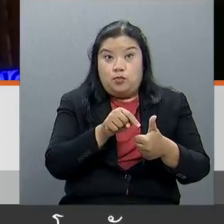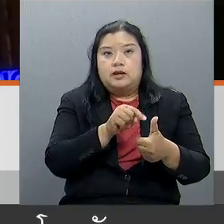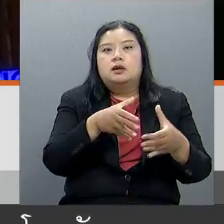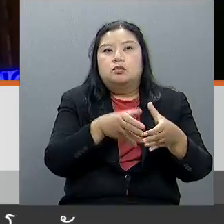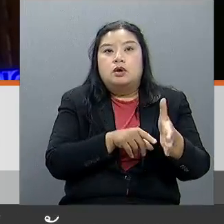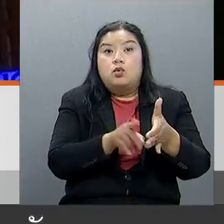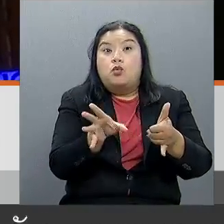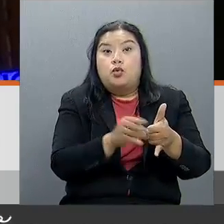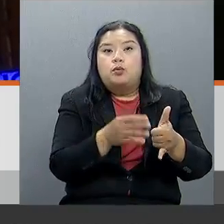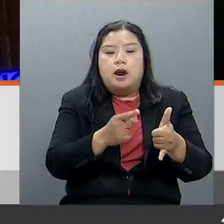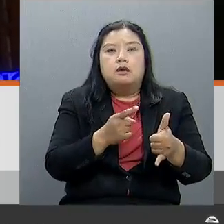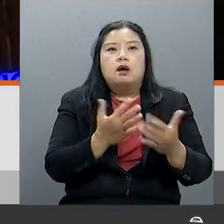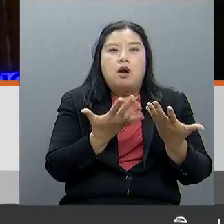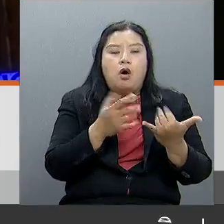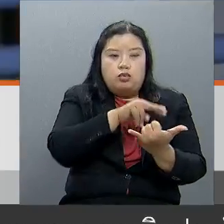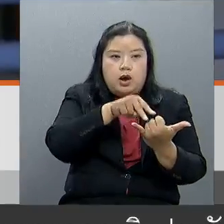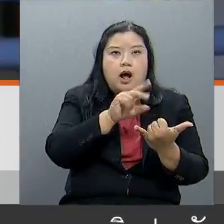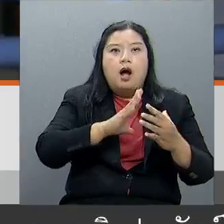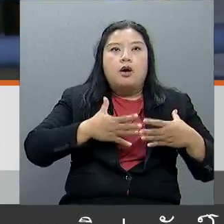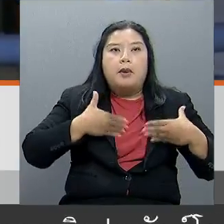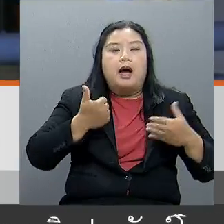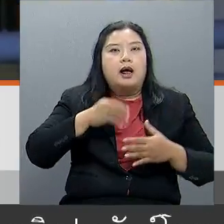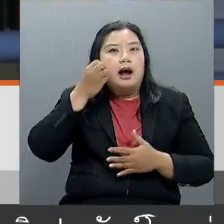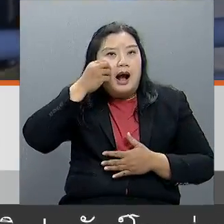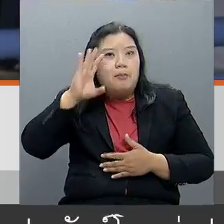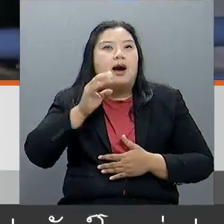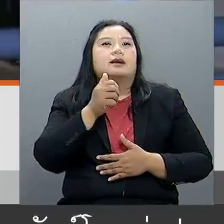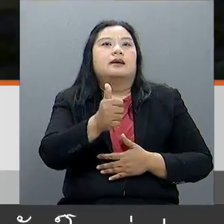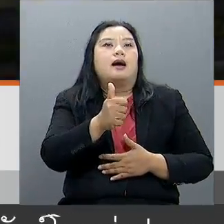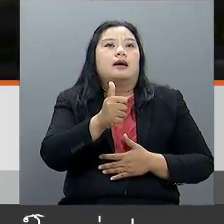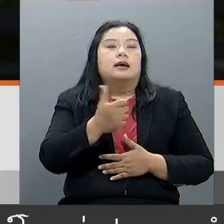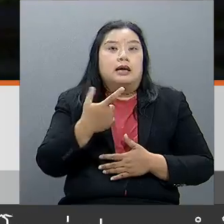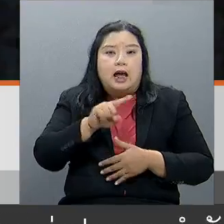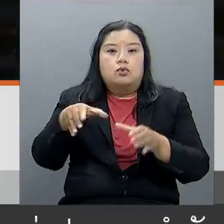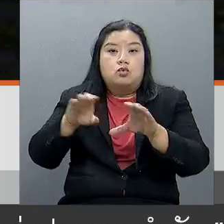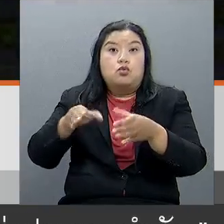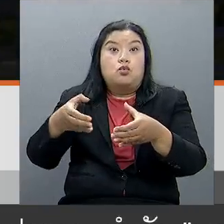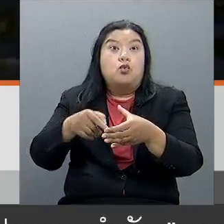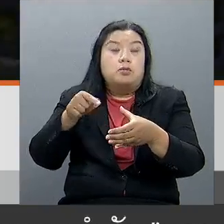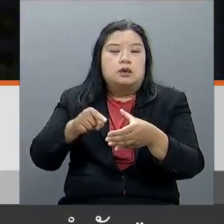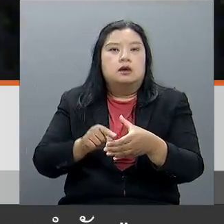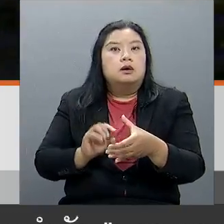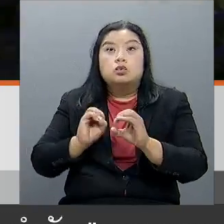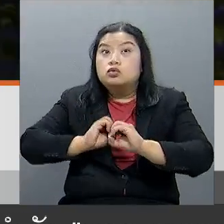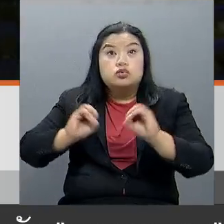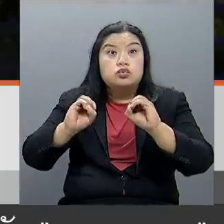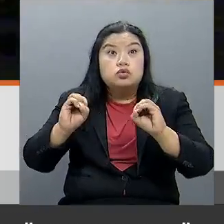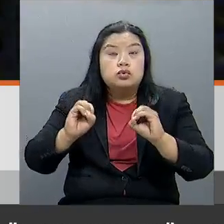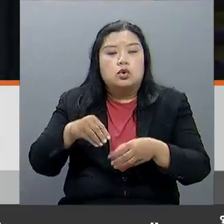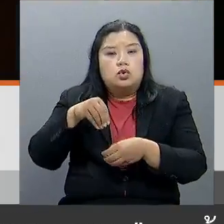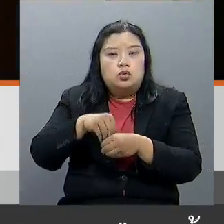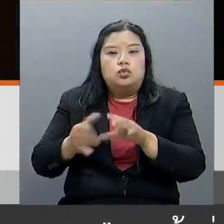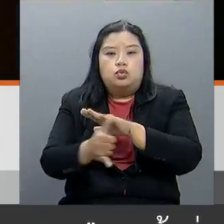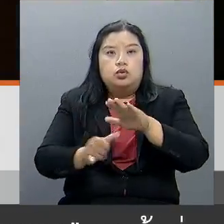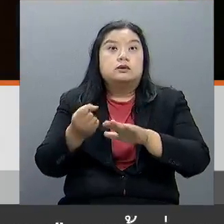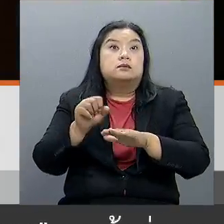ายดีและผลตรวจเป็นลบจึงจะอนุญาตให้กลับบ้านส่วนคนที่ไม่ติดเชื้อเมื่อกักตัวครบ14วันแล้วไม่มีอาการก็